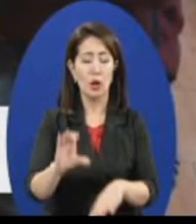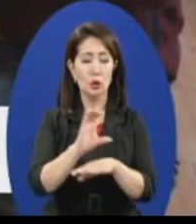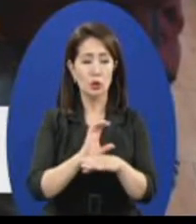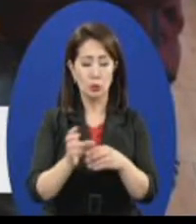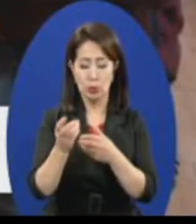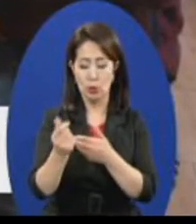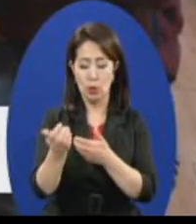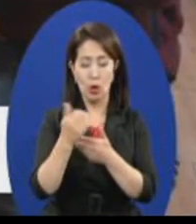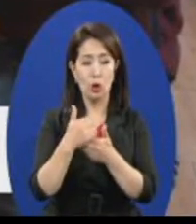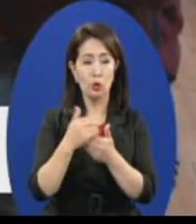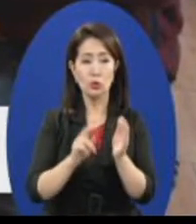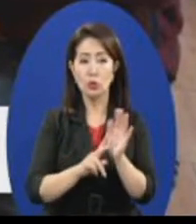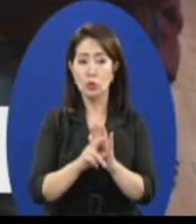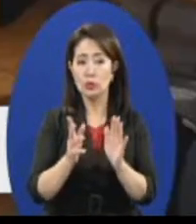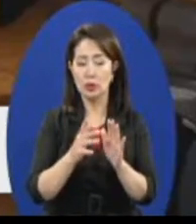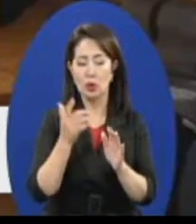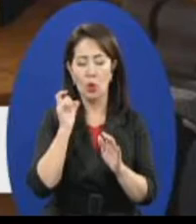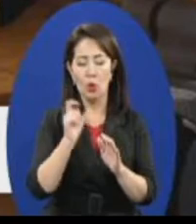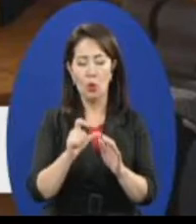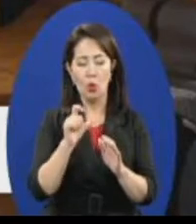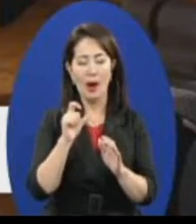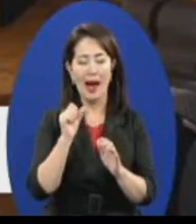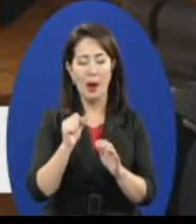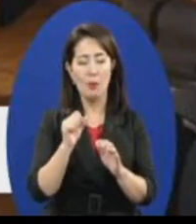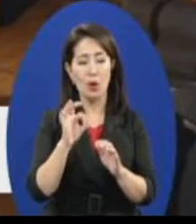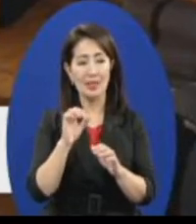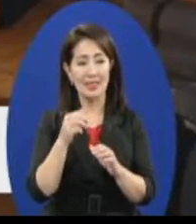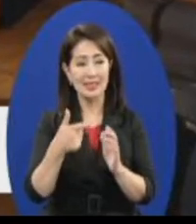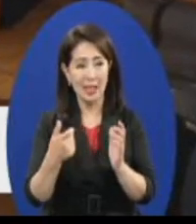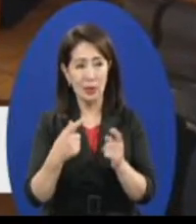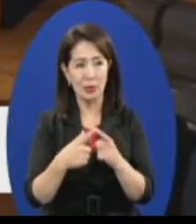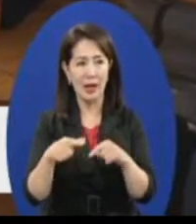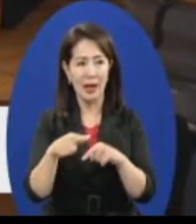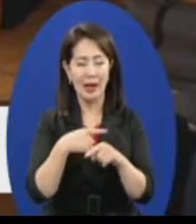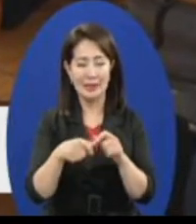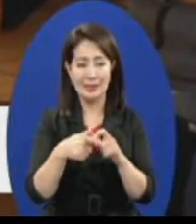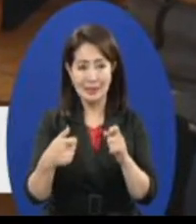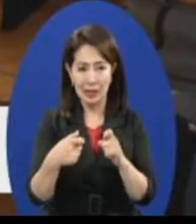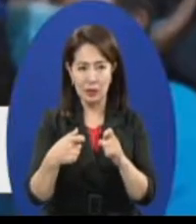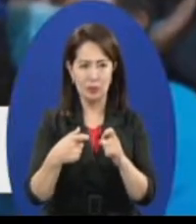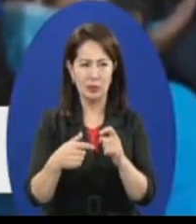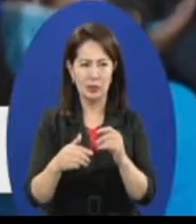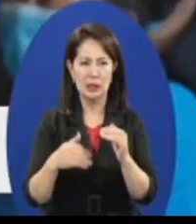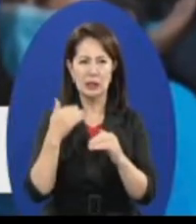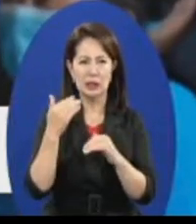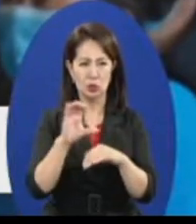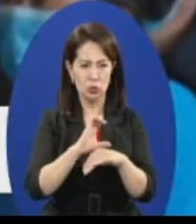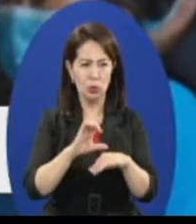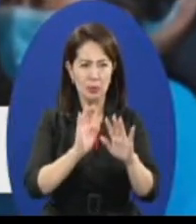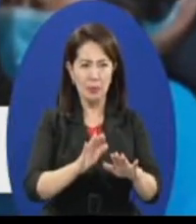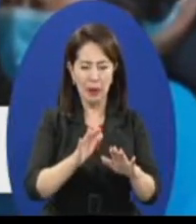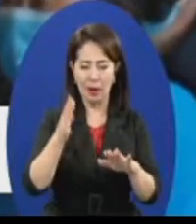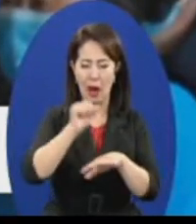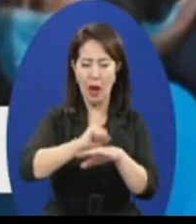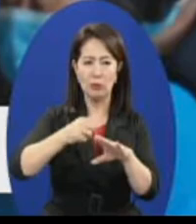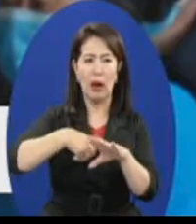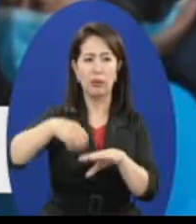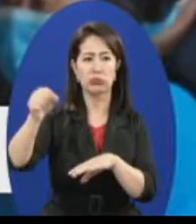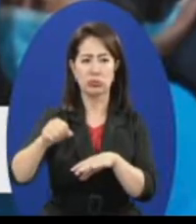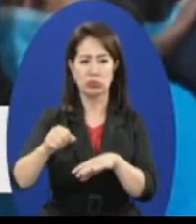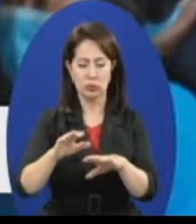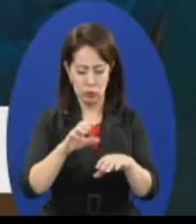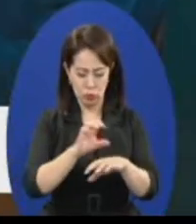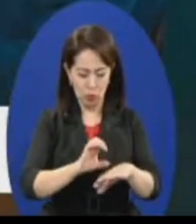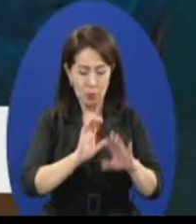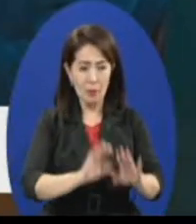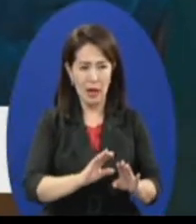Сумын орлогын гол их үүсрийг бүрдүүлдэг Хүн Амын орлогын албан татвар, үл хөдлөх, газрын татвар зэргийг дээш татлагүй суманд нь үлдээдэг болохоор хуулийн төсөлд